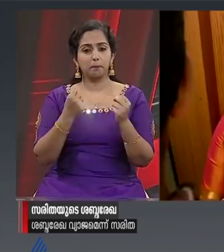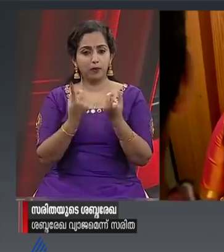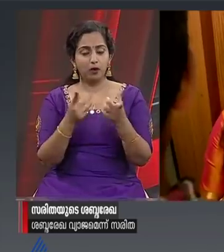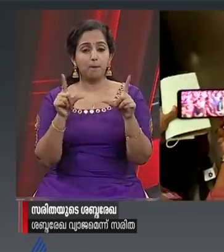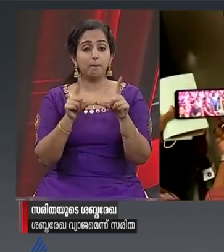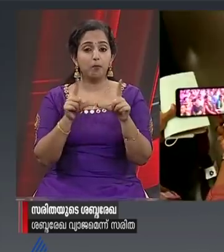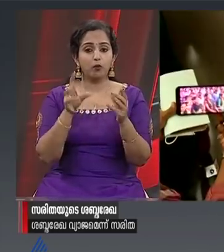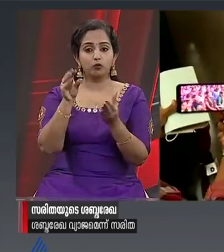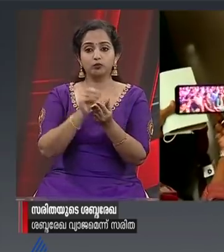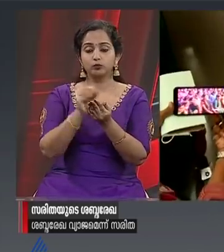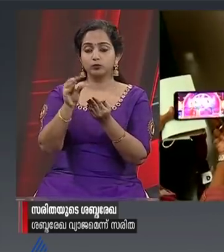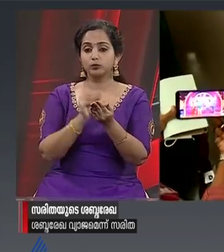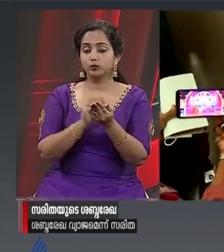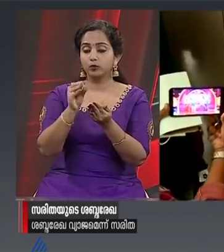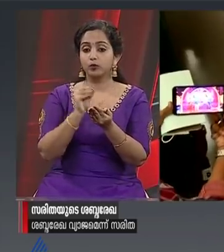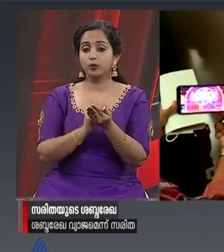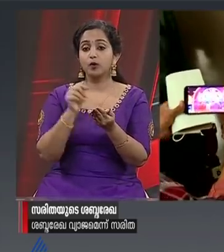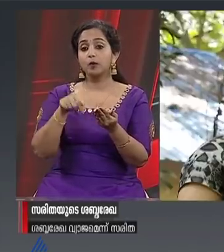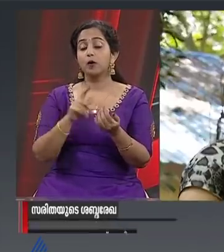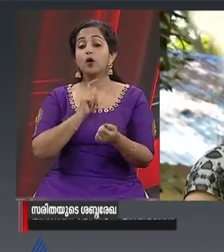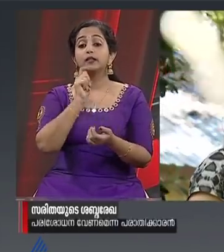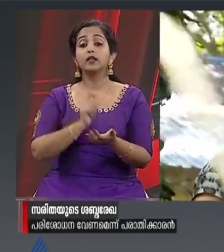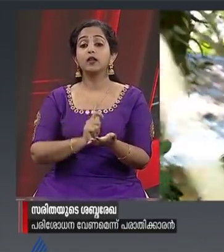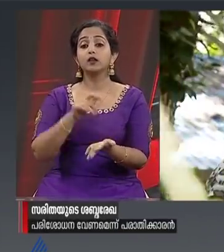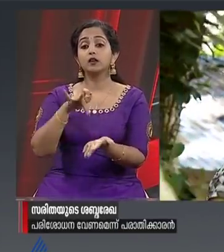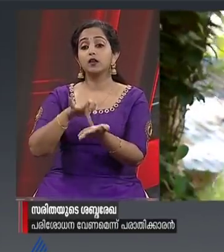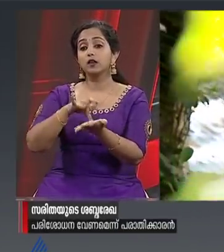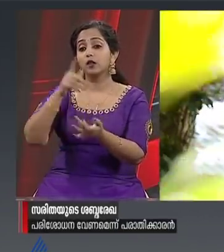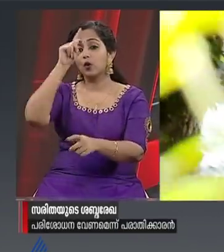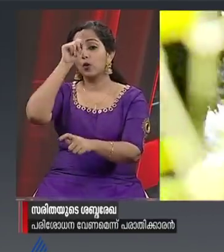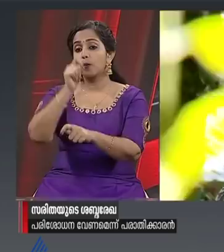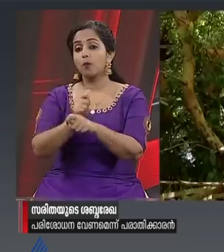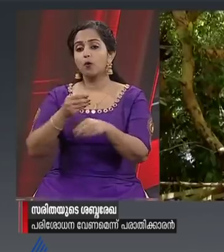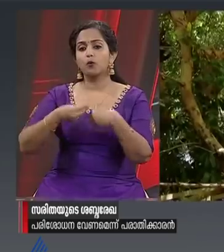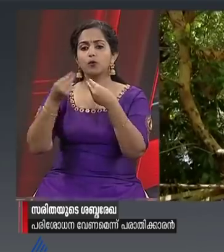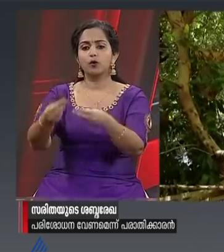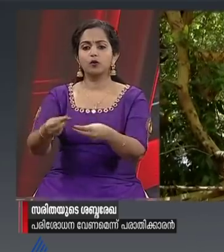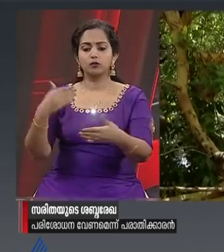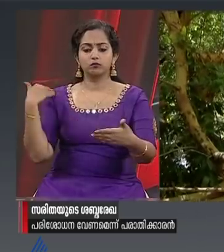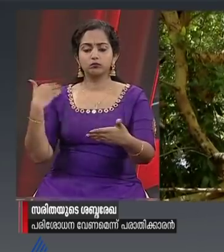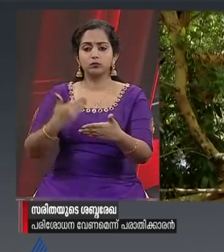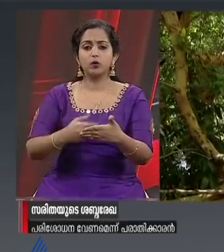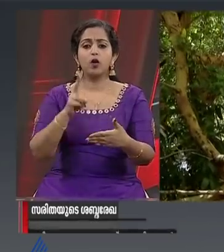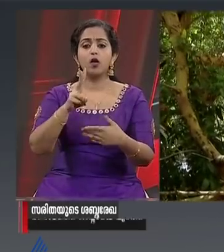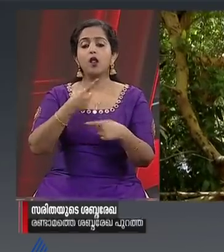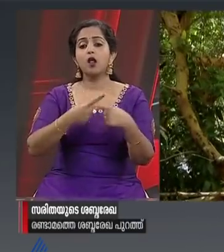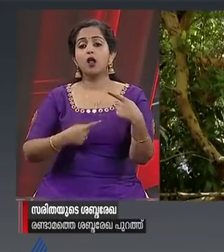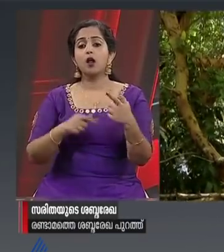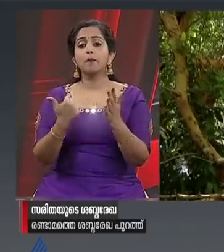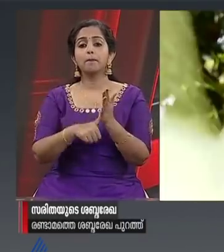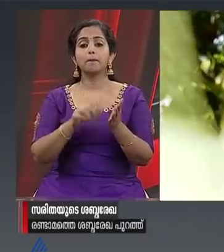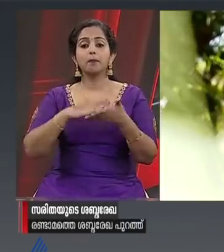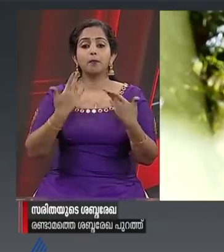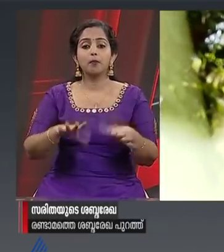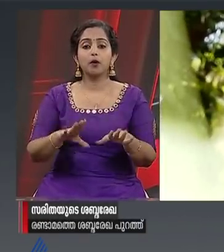തൊഴിൽ തട്ടിപ്പ് കേസിലെ പരാതിക്കാർ നെയ്യാറ്റിൻകര പോലീസിന് കൈമാറിയിട്ട് 2.5 മാസം കഴിഞ്ഞിട്ടും പോലീസ് അനങ്ങിയിരുന്നില്ല.